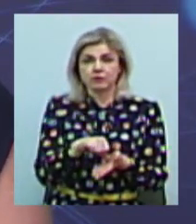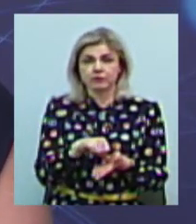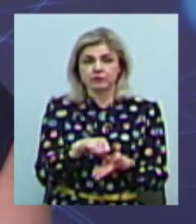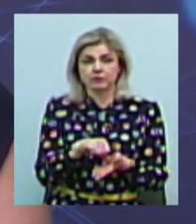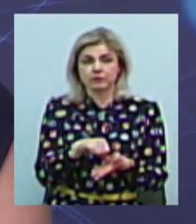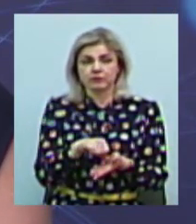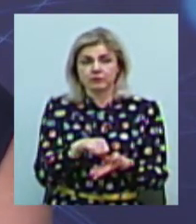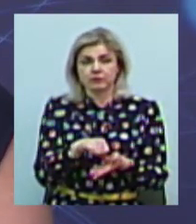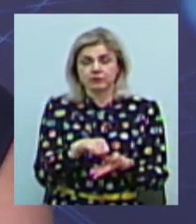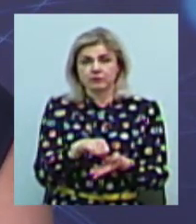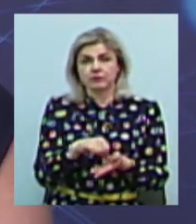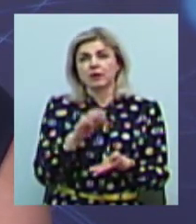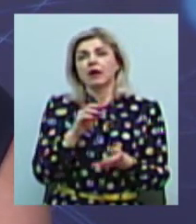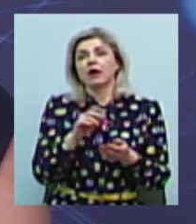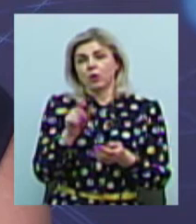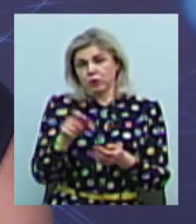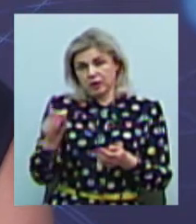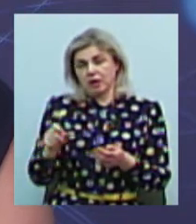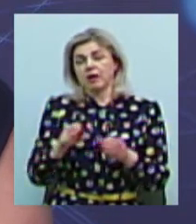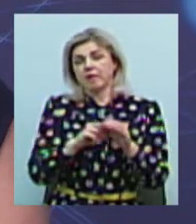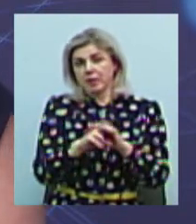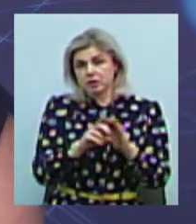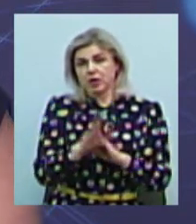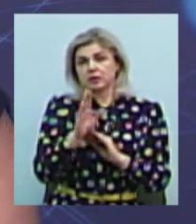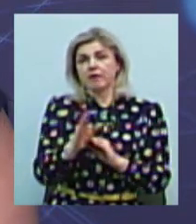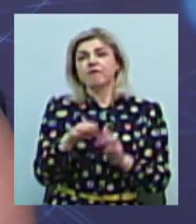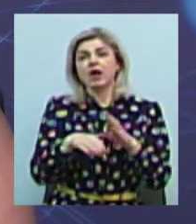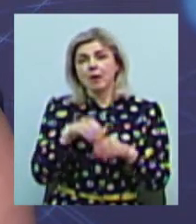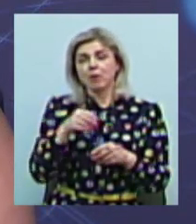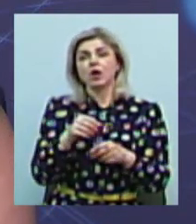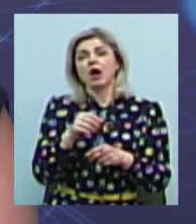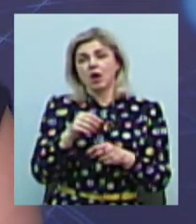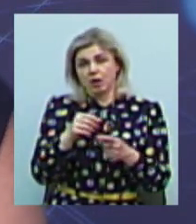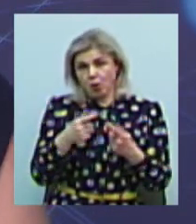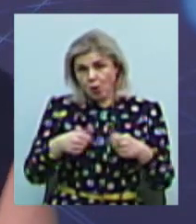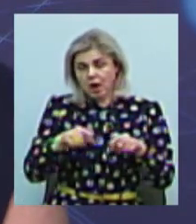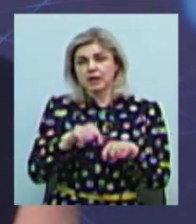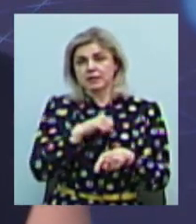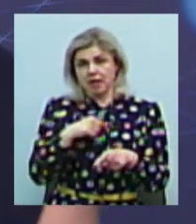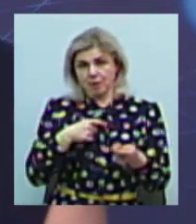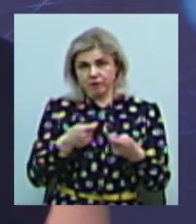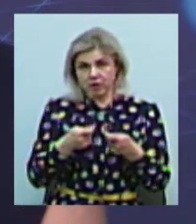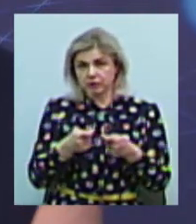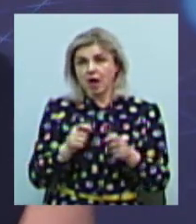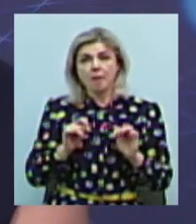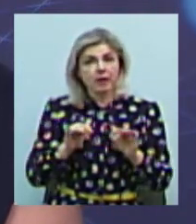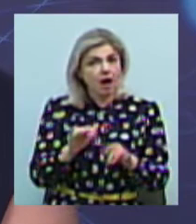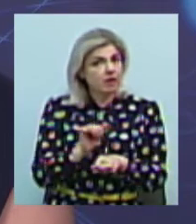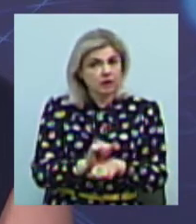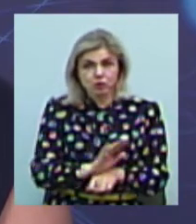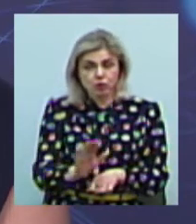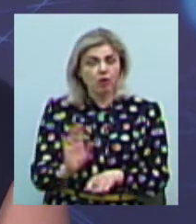прийняття участі вимушених переселенців в органи місцевого самоврядування. Тобто справа не стоїть на місці? Ні,